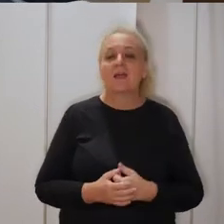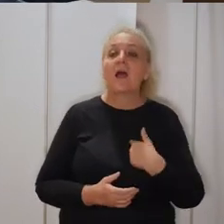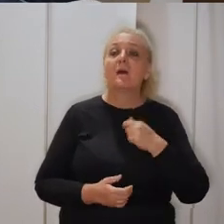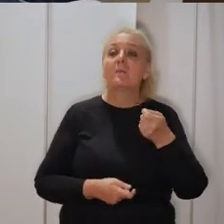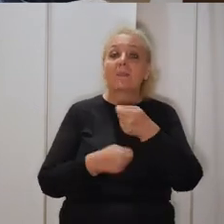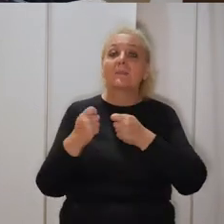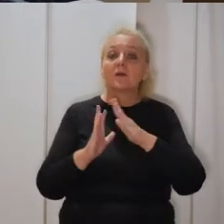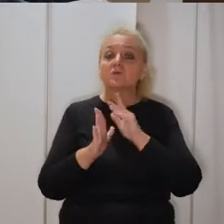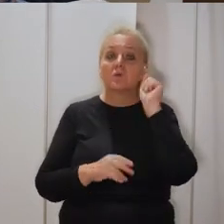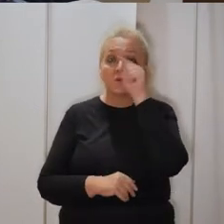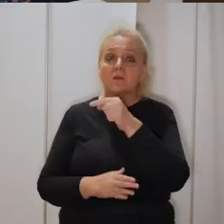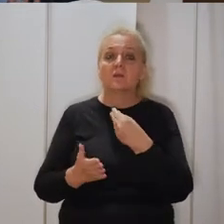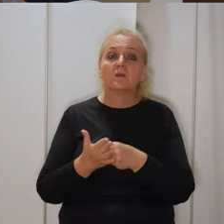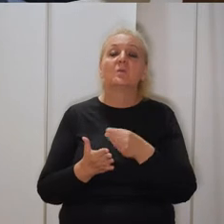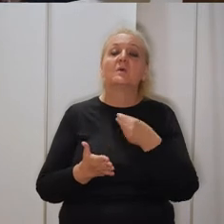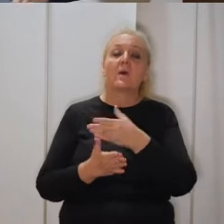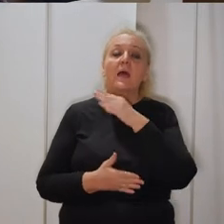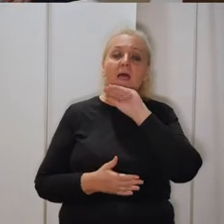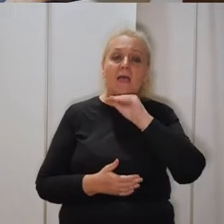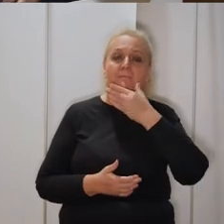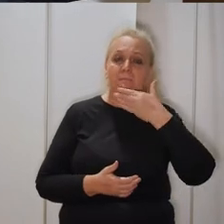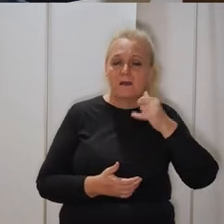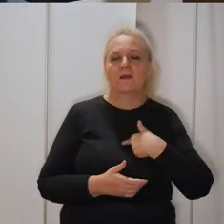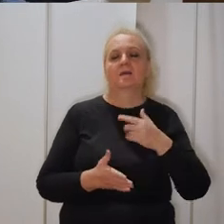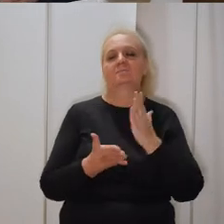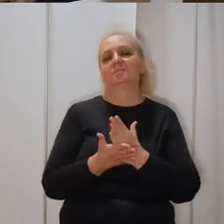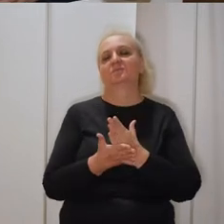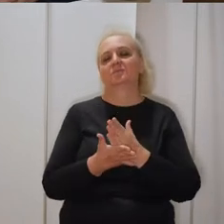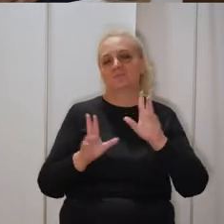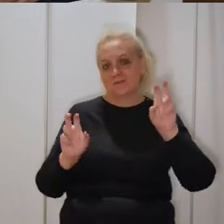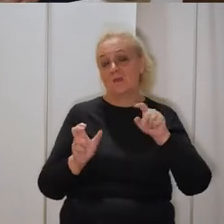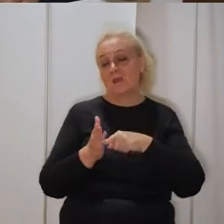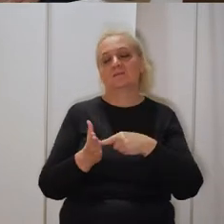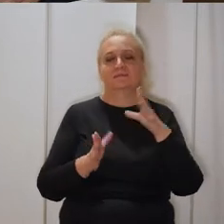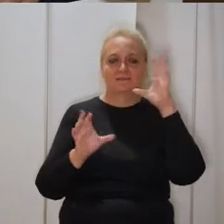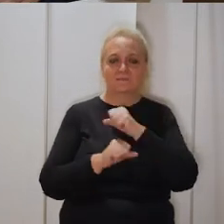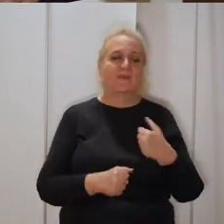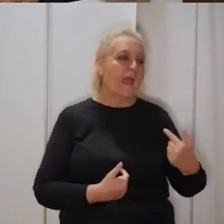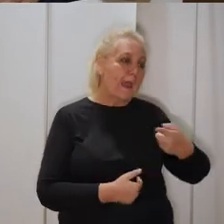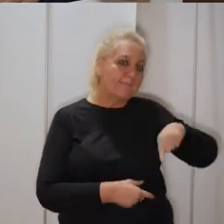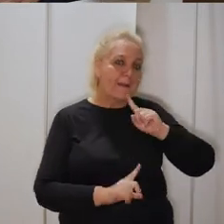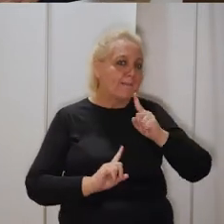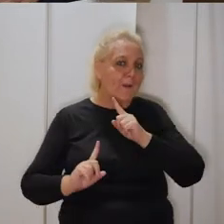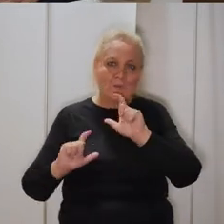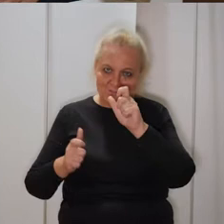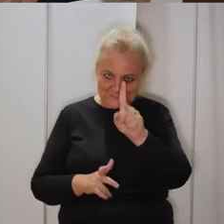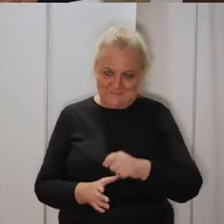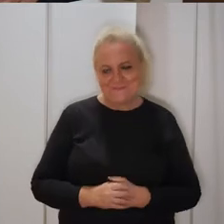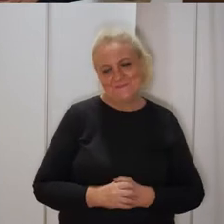targi książki, kupiłam sobie Emmę i wszystko zapomniałam. Do czego was zachęcamy?